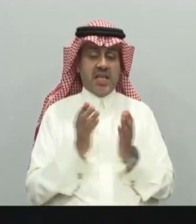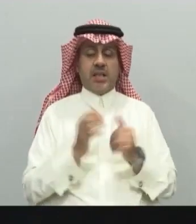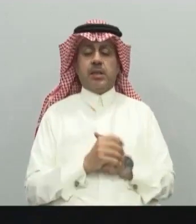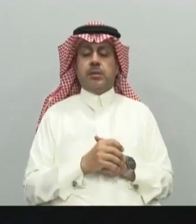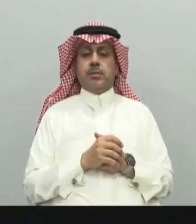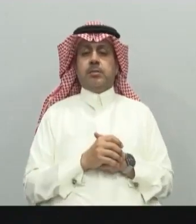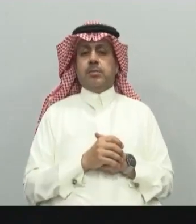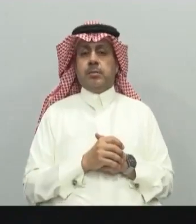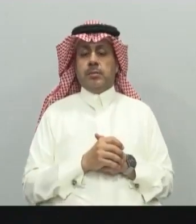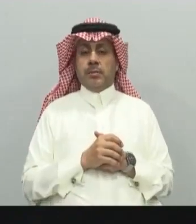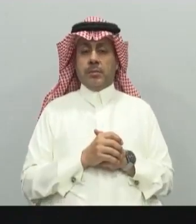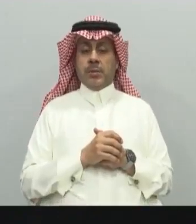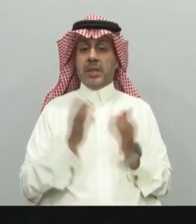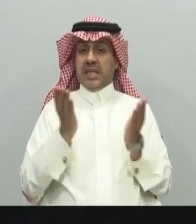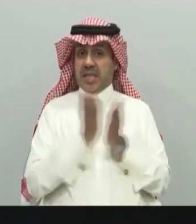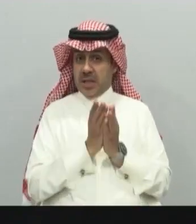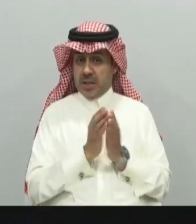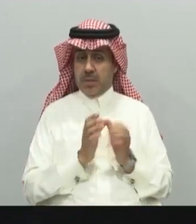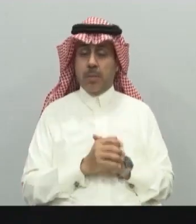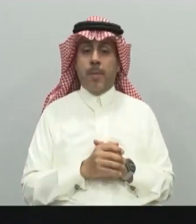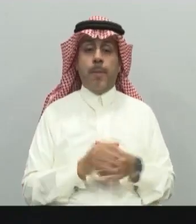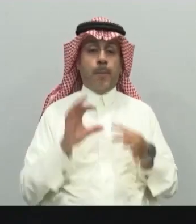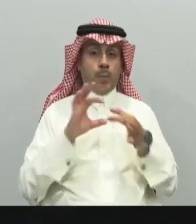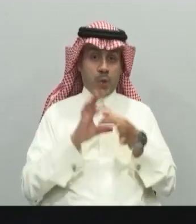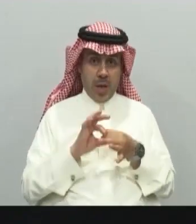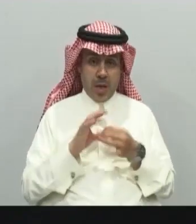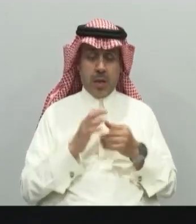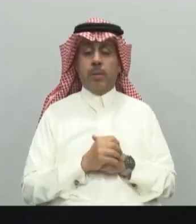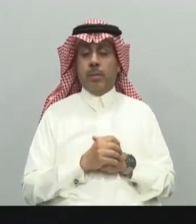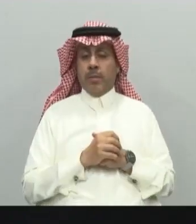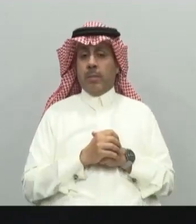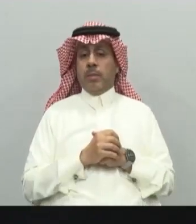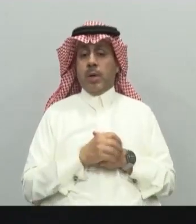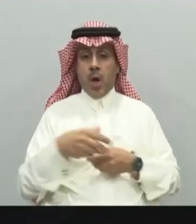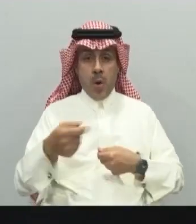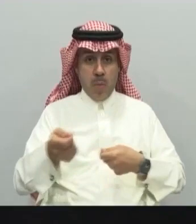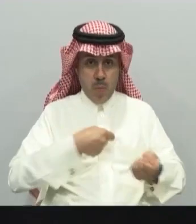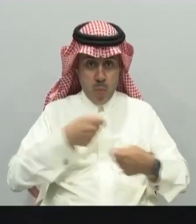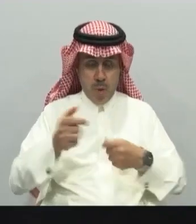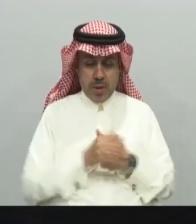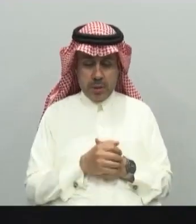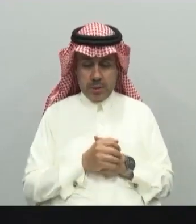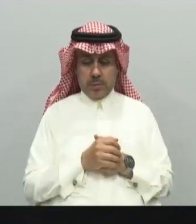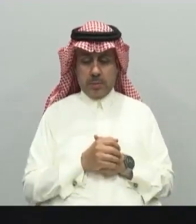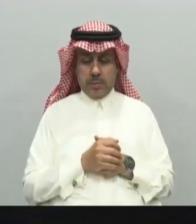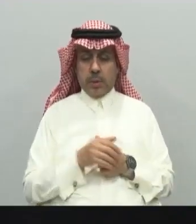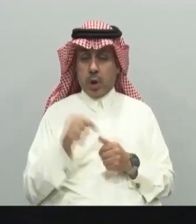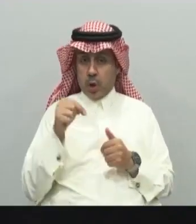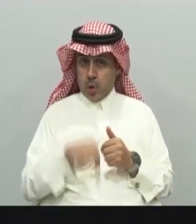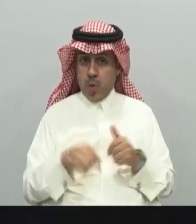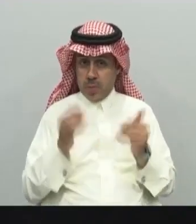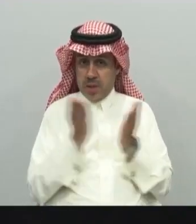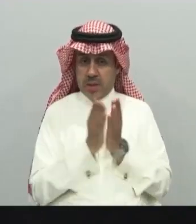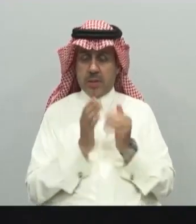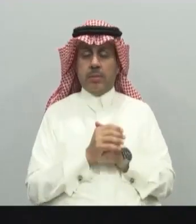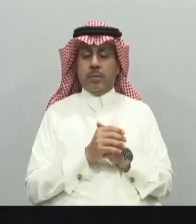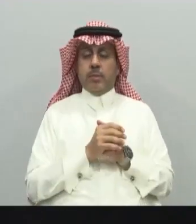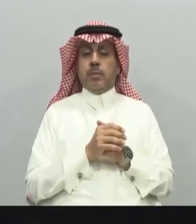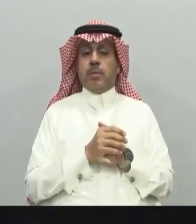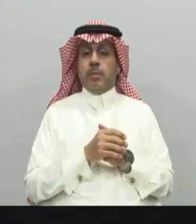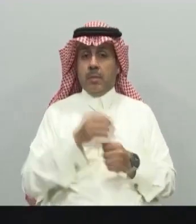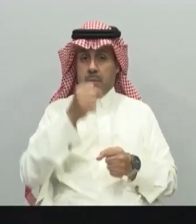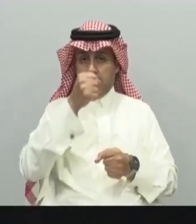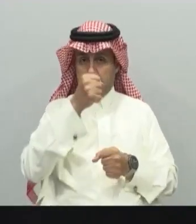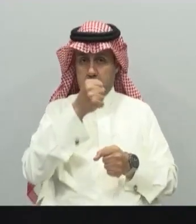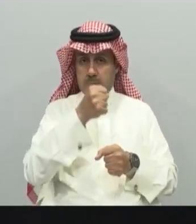وسهلا بكم معنا في درس من الدروس المتعلقه بالمعاملات ودرسنا باذن الله تعالى في قاعده